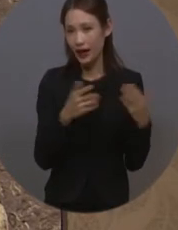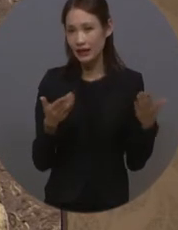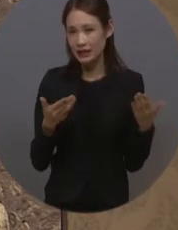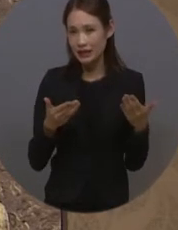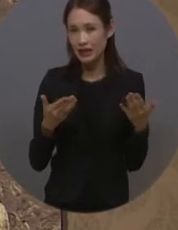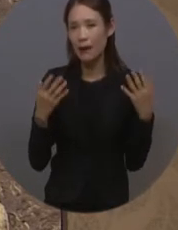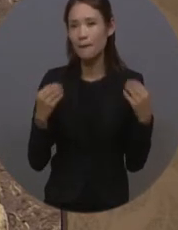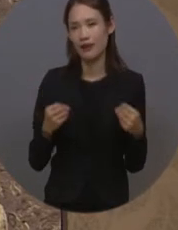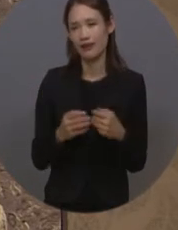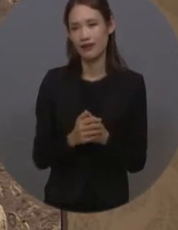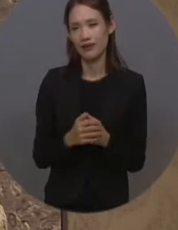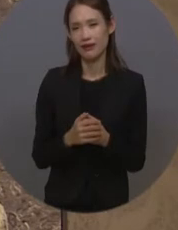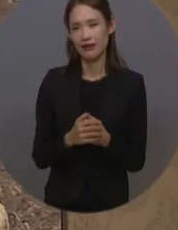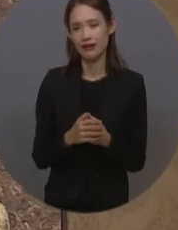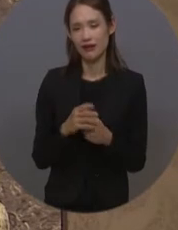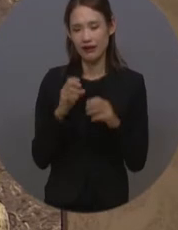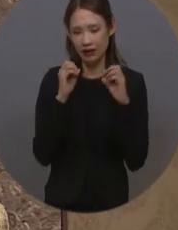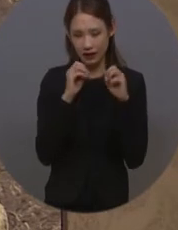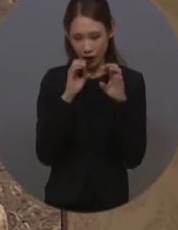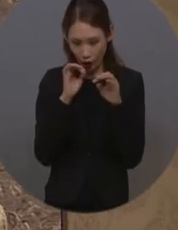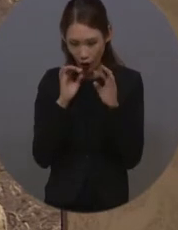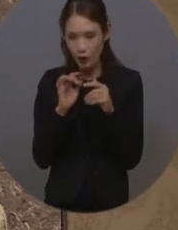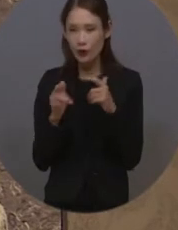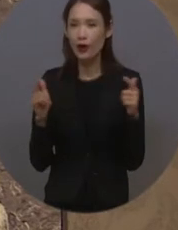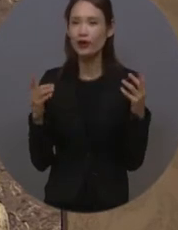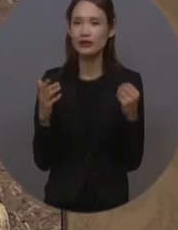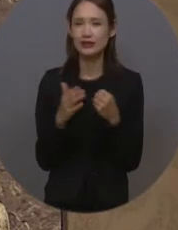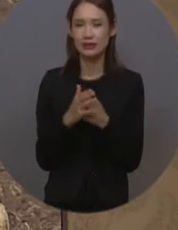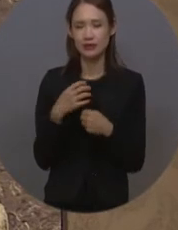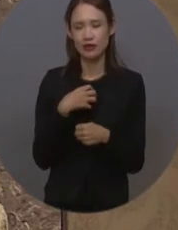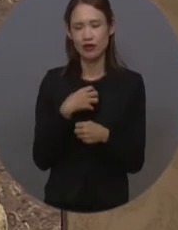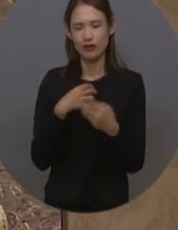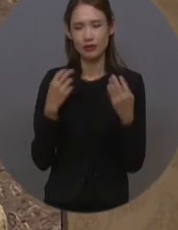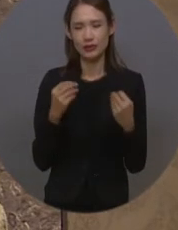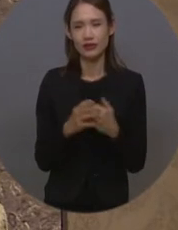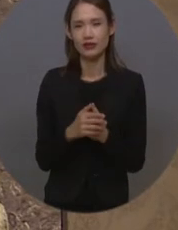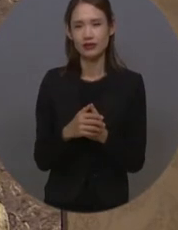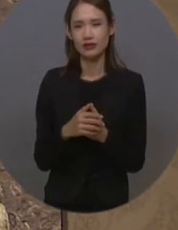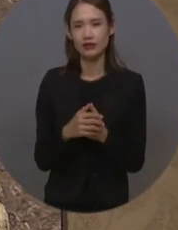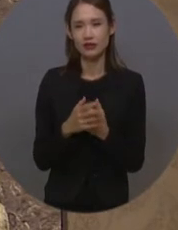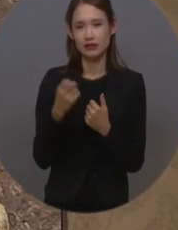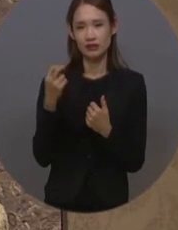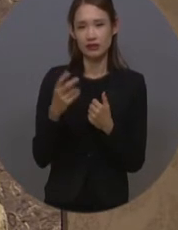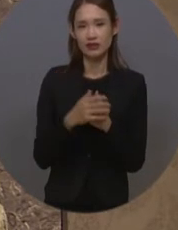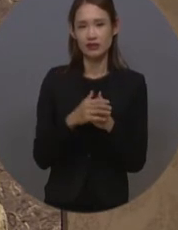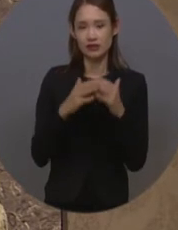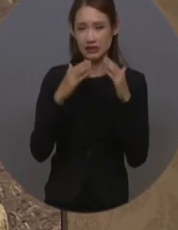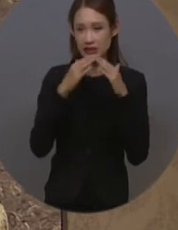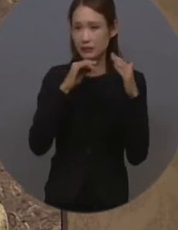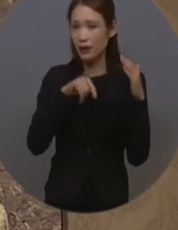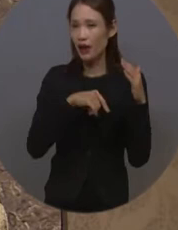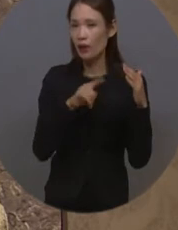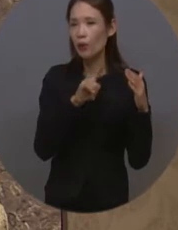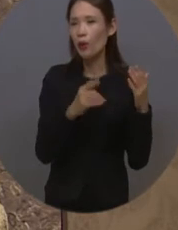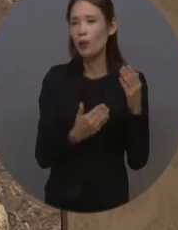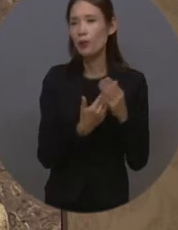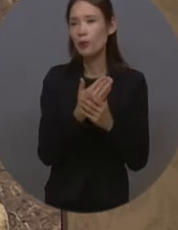되게 많거든요, 영업 때문에. 네네. 그런 걱정도 많이 해주시고, 또 집안에 무슨 일이 있을